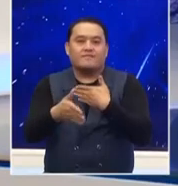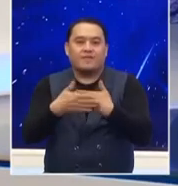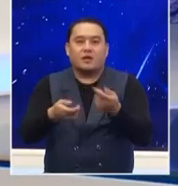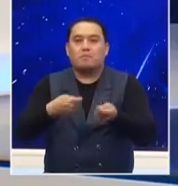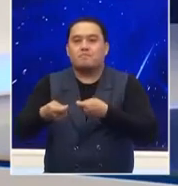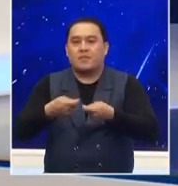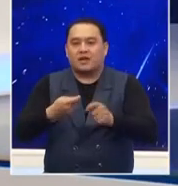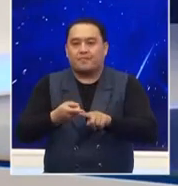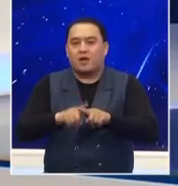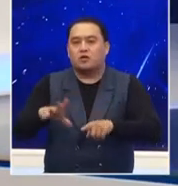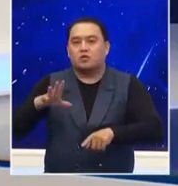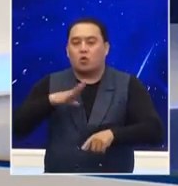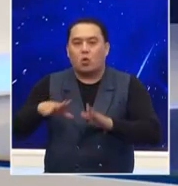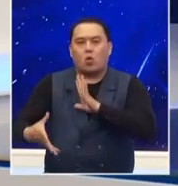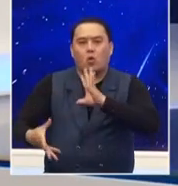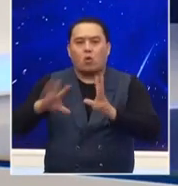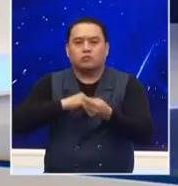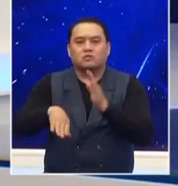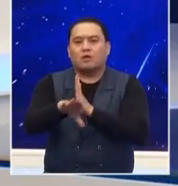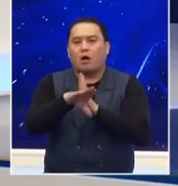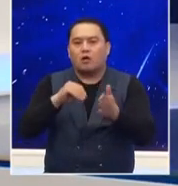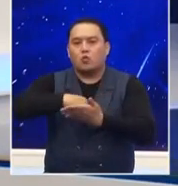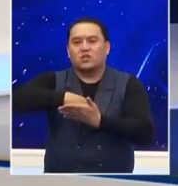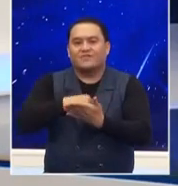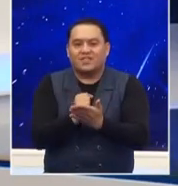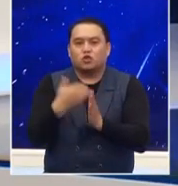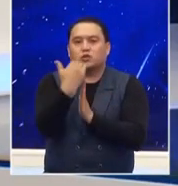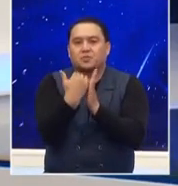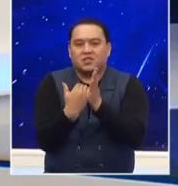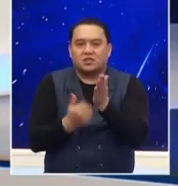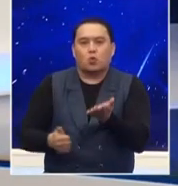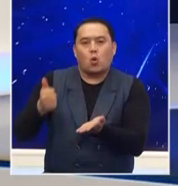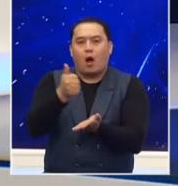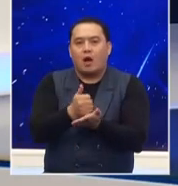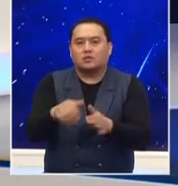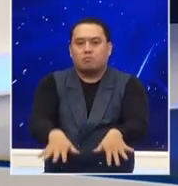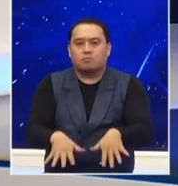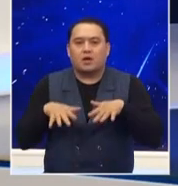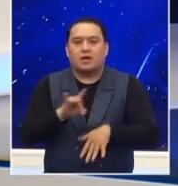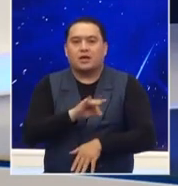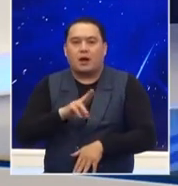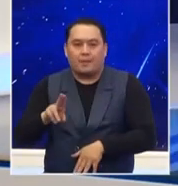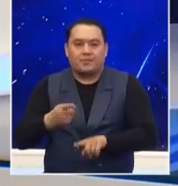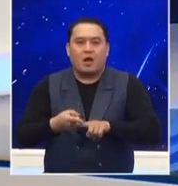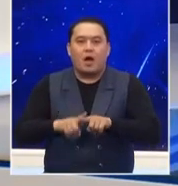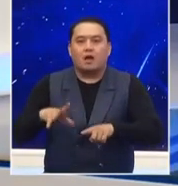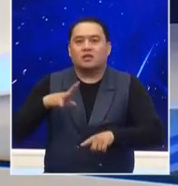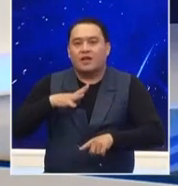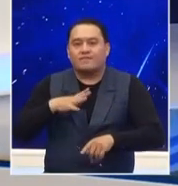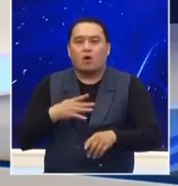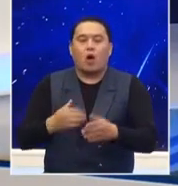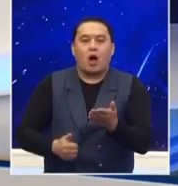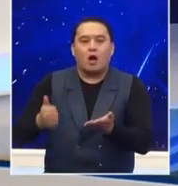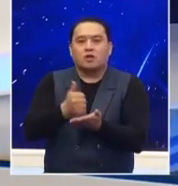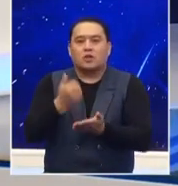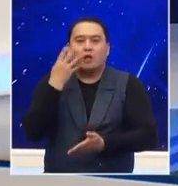правящей партии. Общим голосованием был также утвержден и список кандидатов в мажилис парламента РК. Кто из